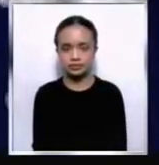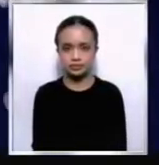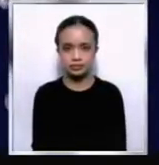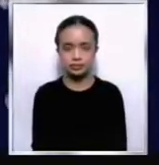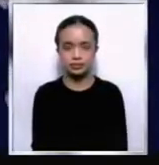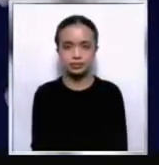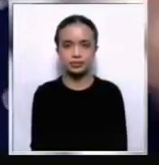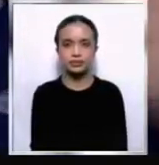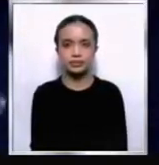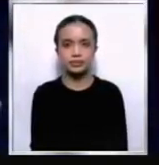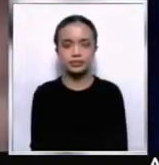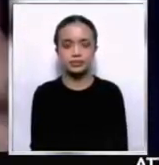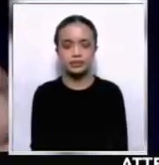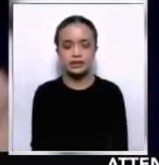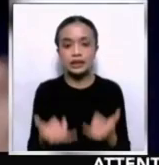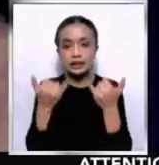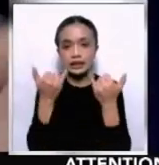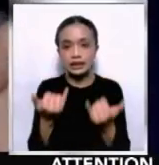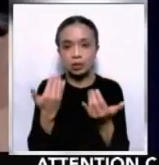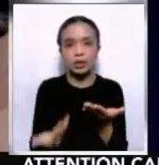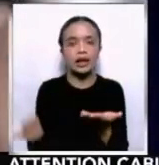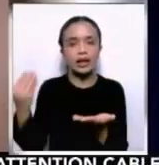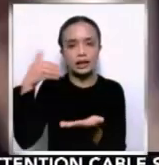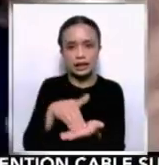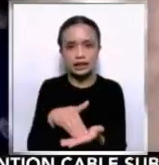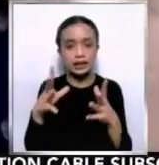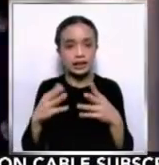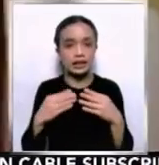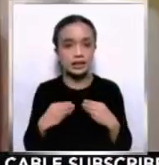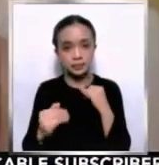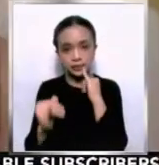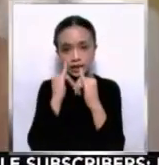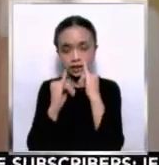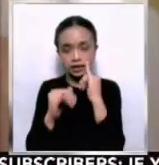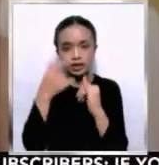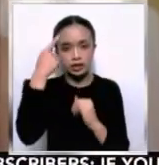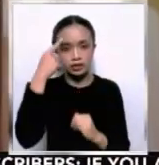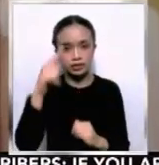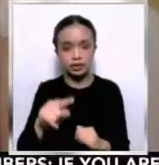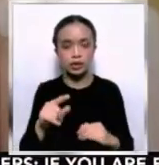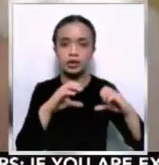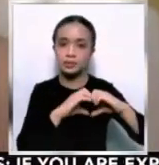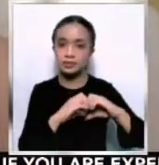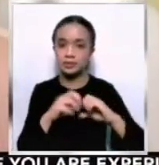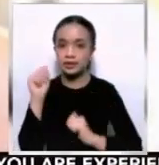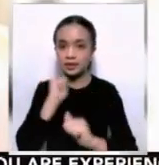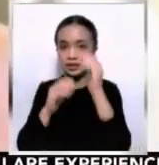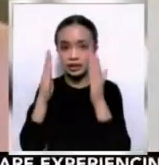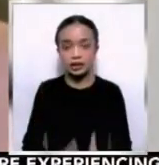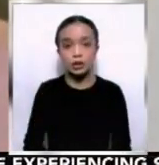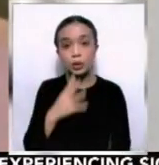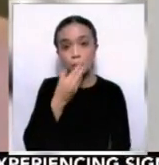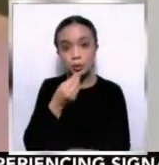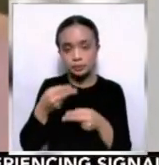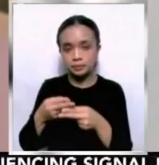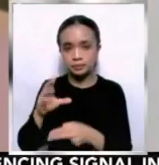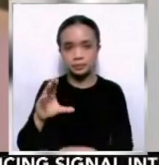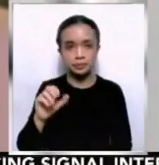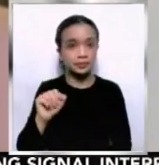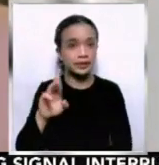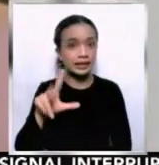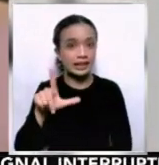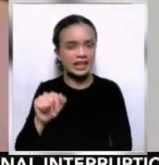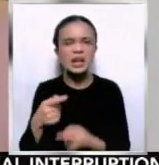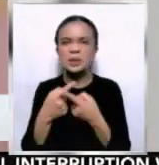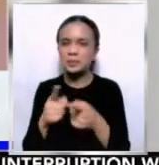Ngayon lang muling nagpaunlak ng panayam para sa TV ang Kapuso actress na si Carla Abellana. Pero tumanggi ang